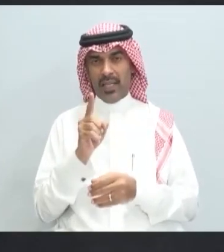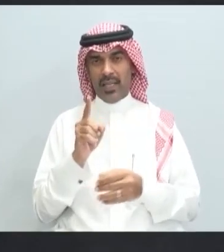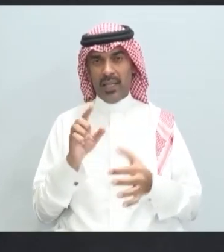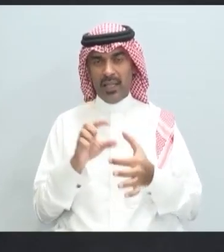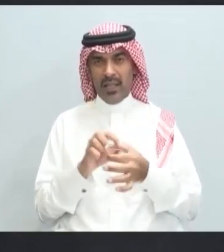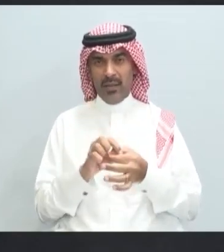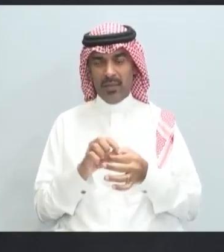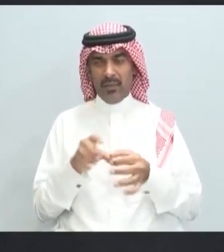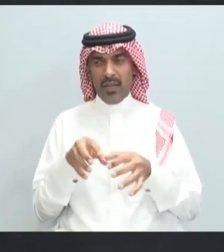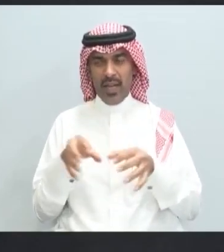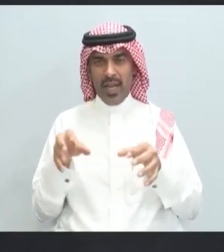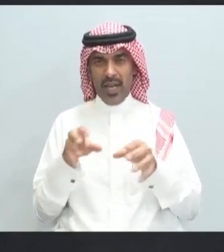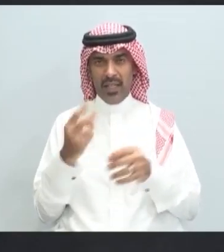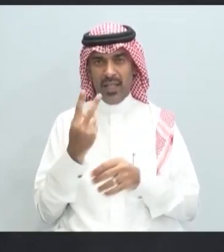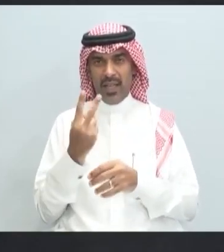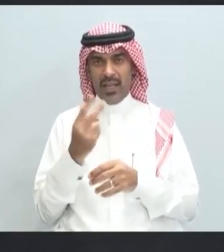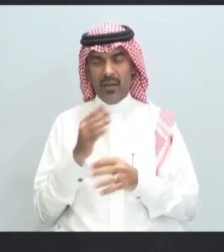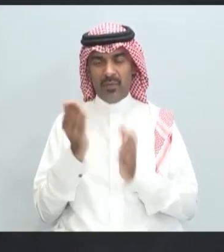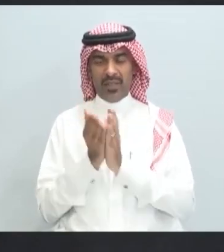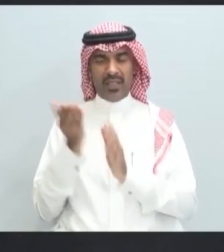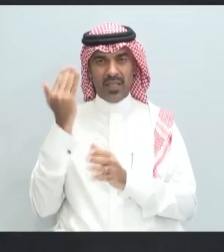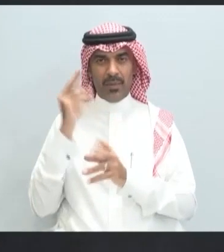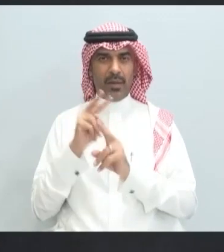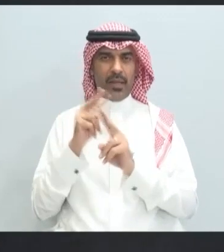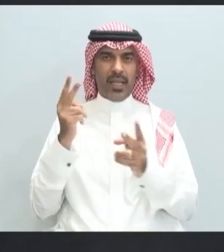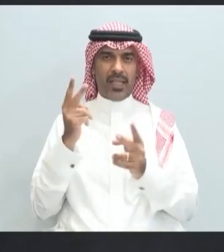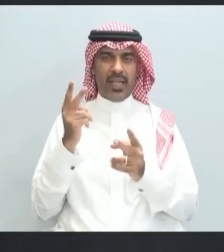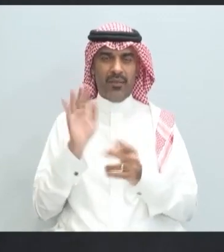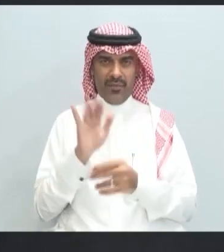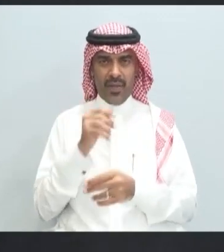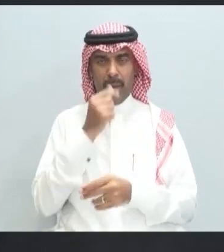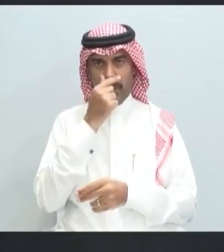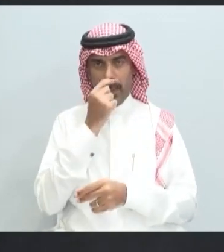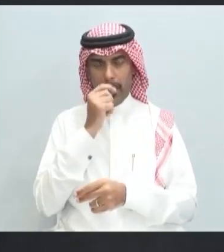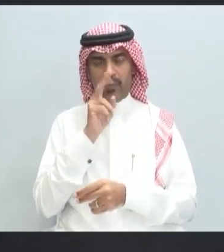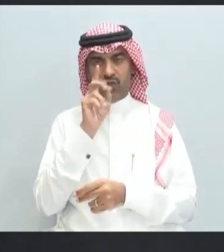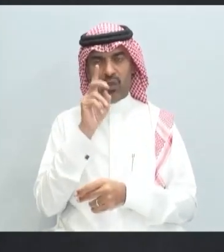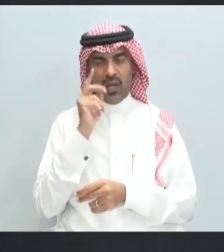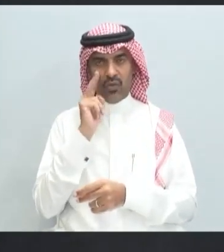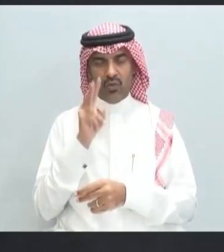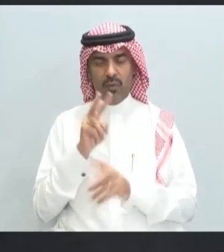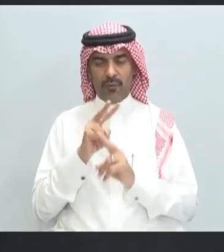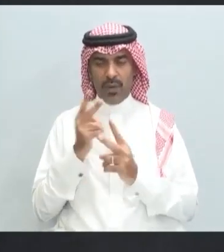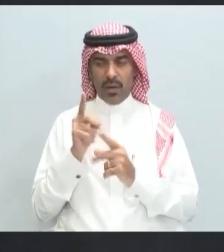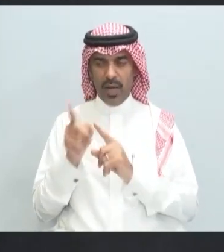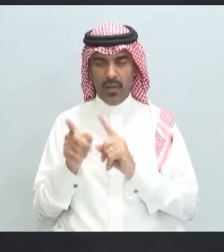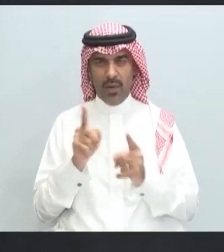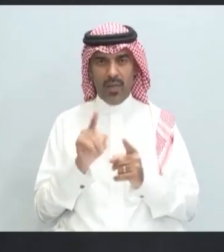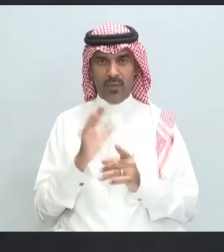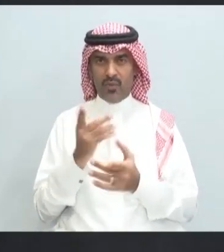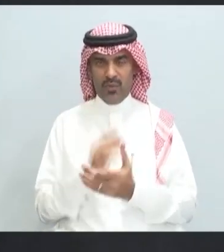بين الحادثتين يختلف عن الدرس السابق في الحوادث المستقله راح نشوف باذن الله تعالى الفروقات بين هذا الدرس